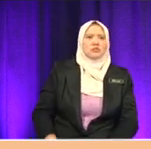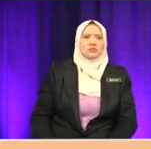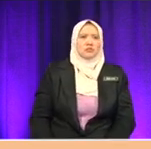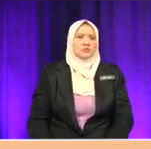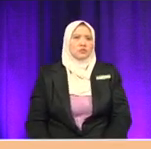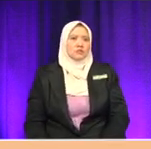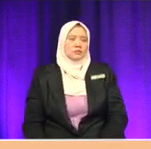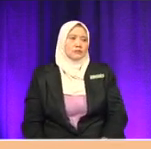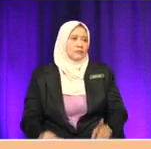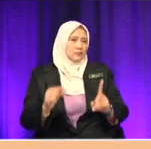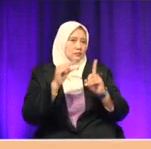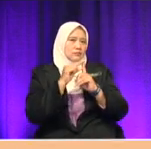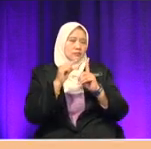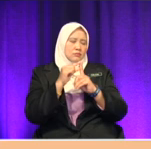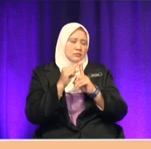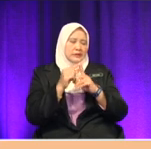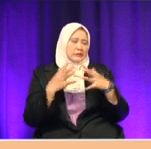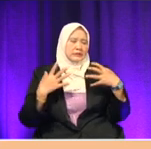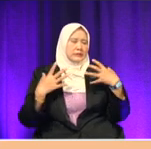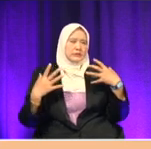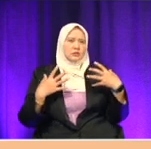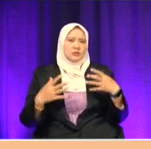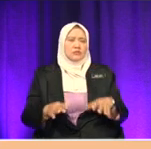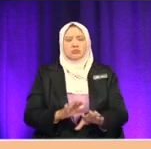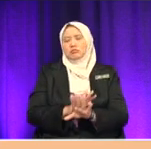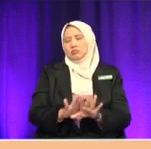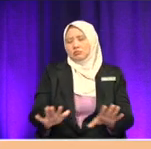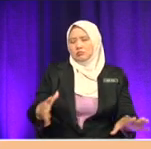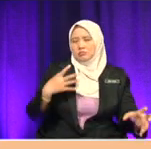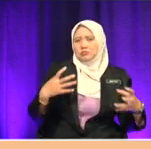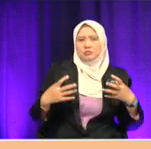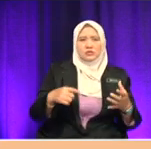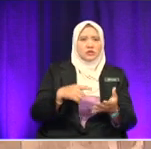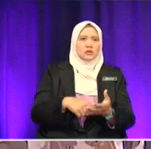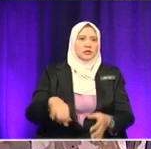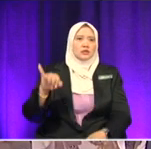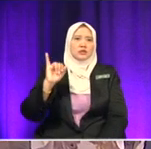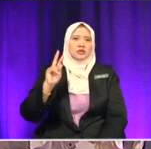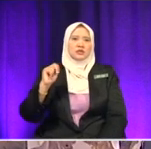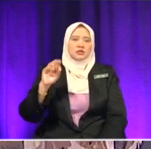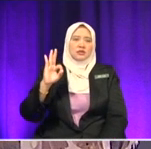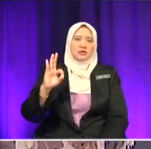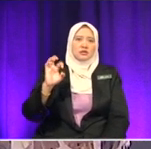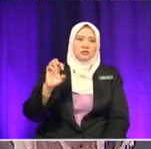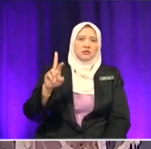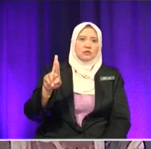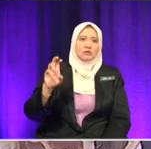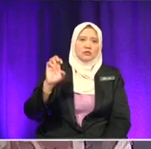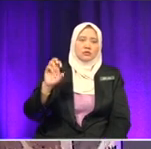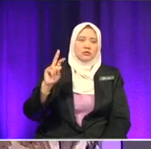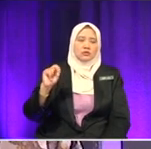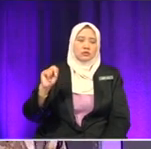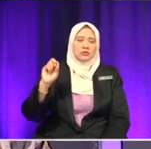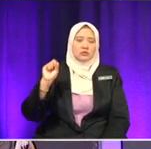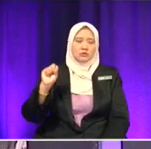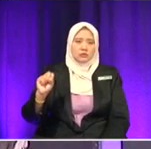Takut, tinggal kosong. Tinggal kosong. Oh, jangan takut sebab inference kita cuma cerita aja.